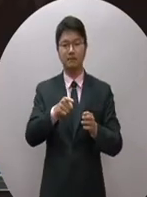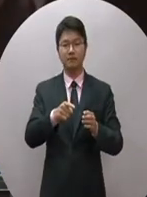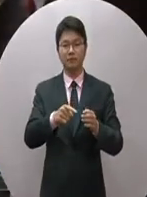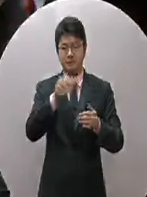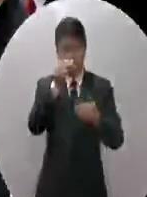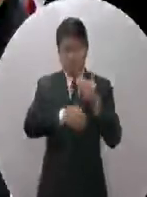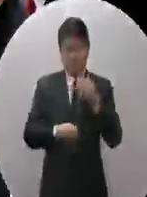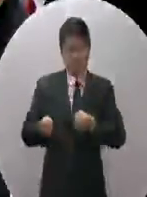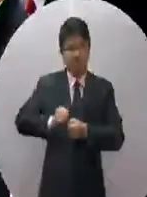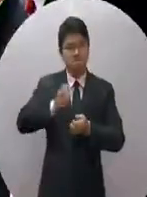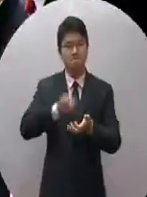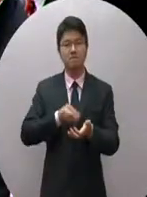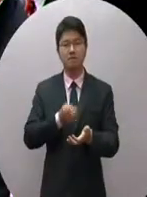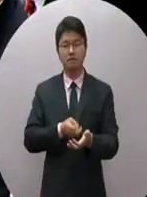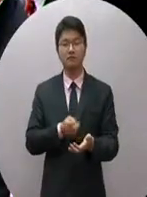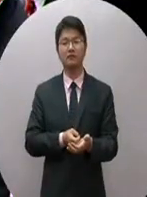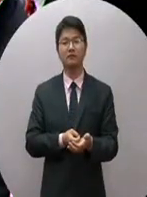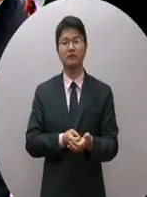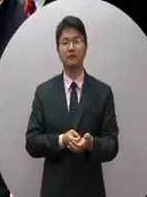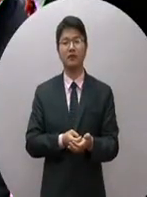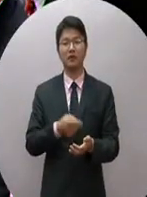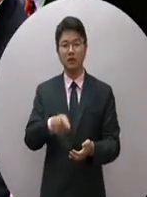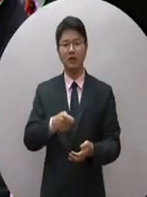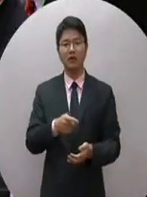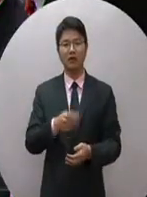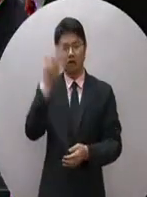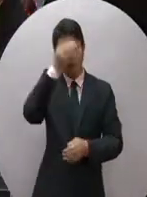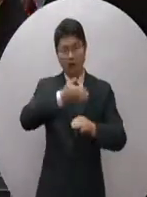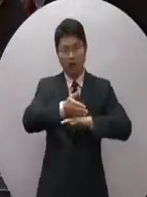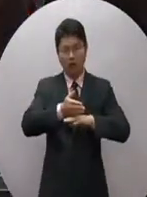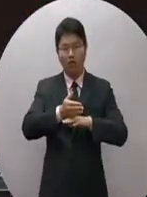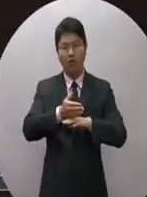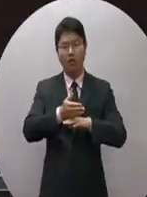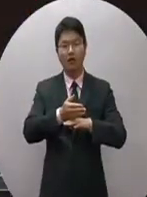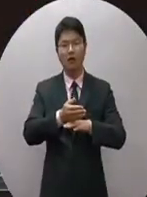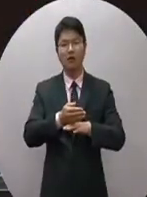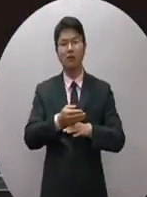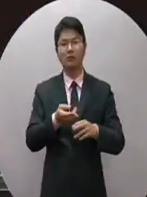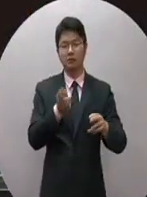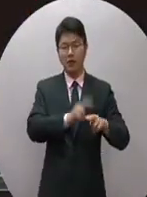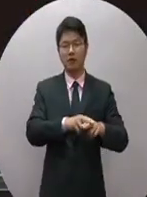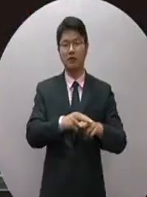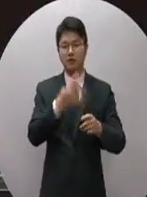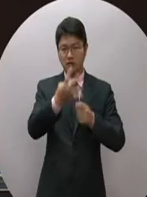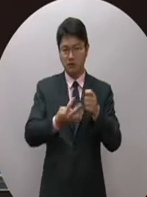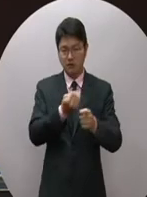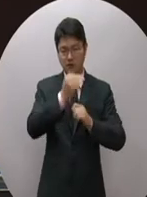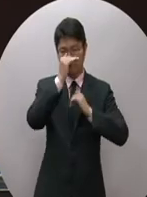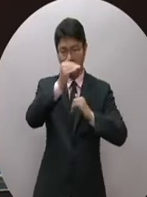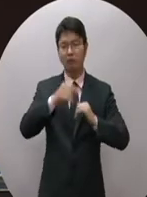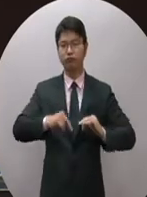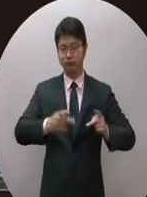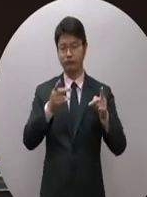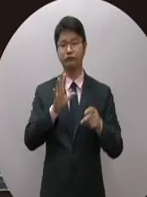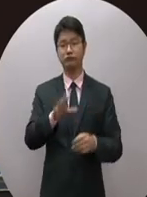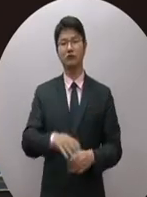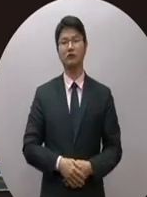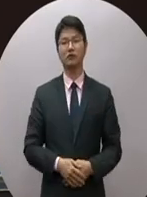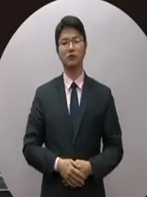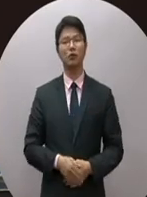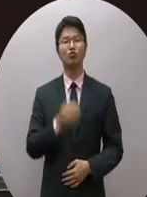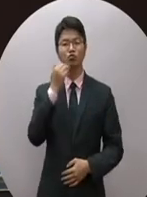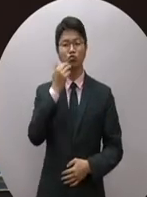准，并限定淘汰年限。我们觉得其实能达